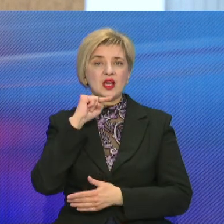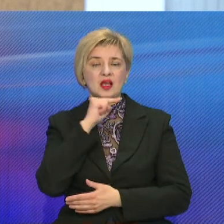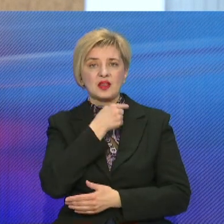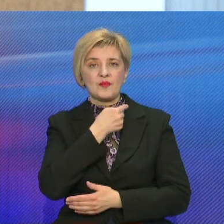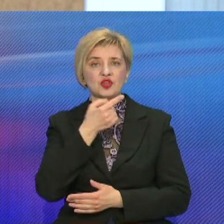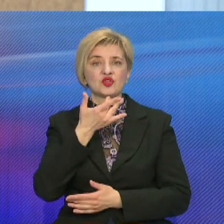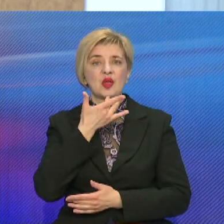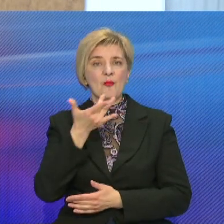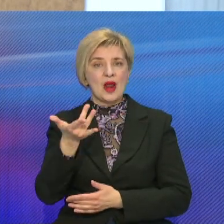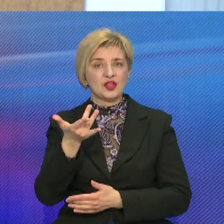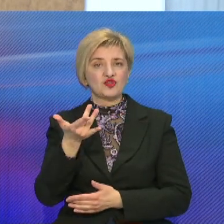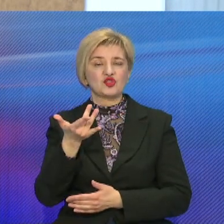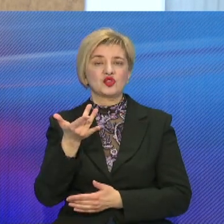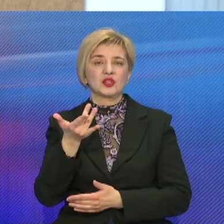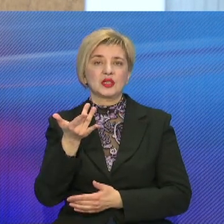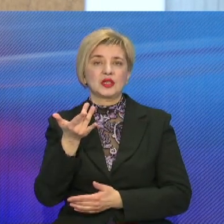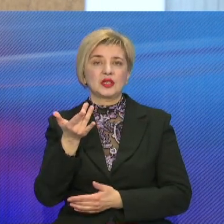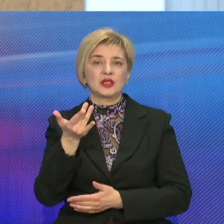экономических, политических